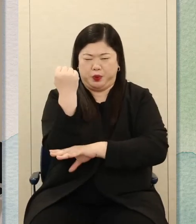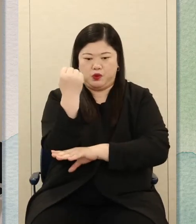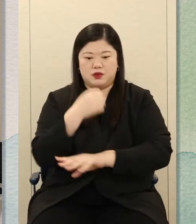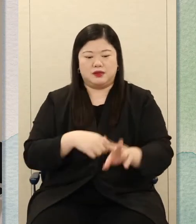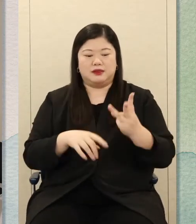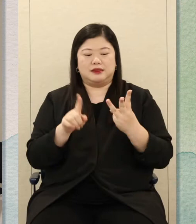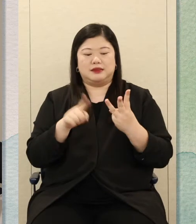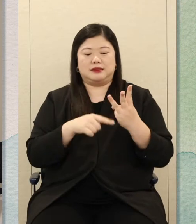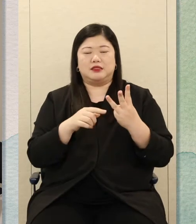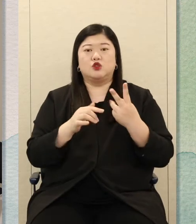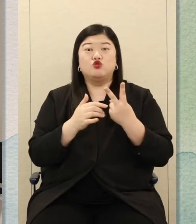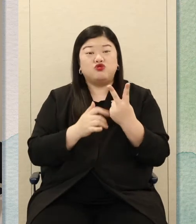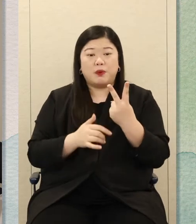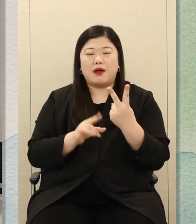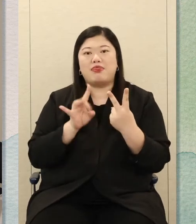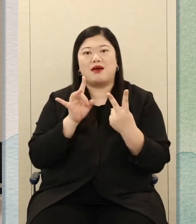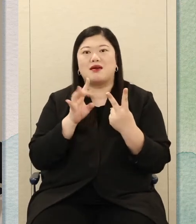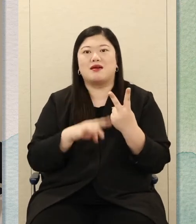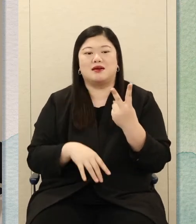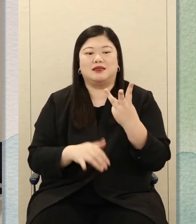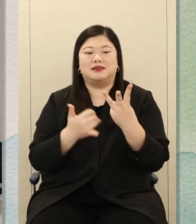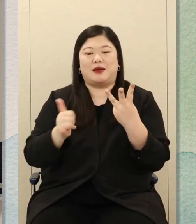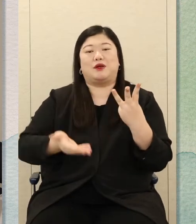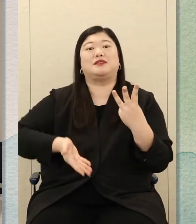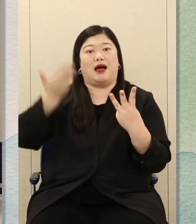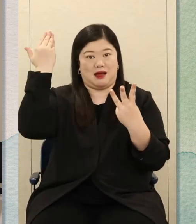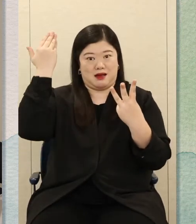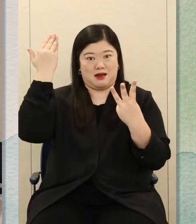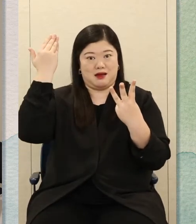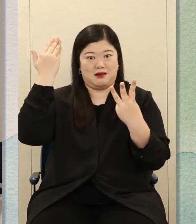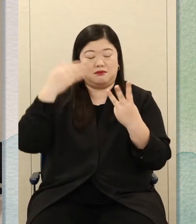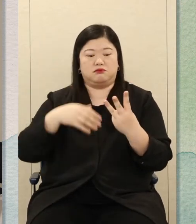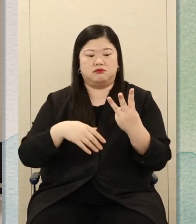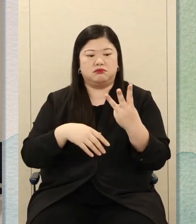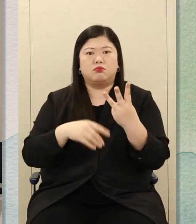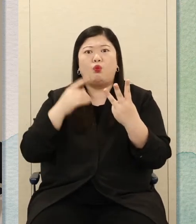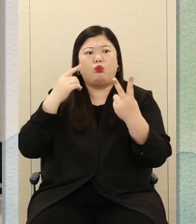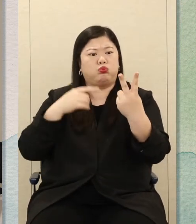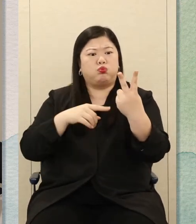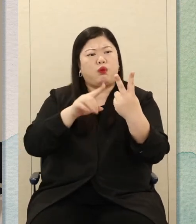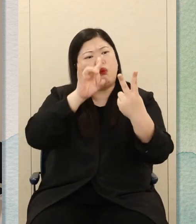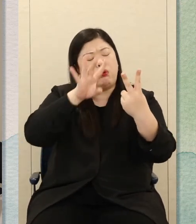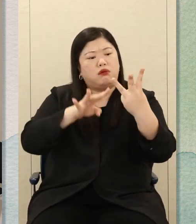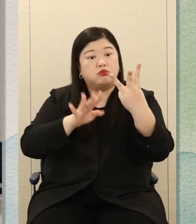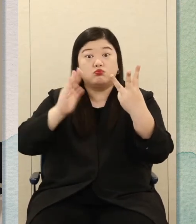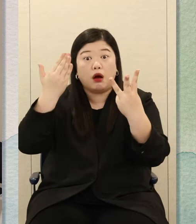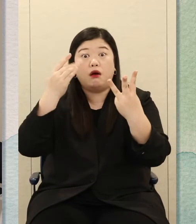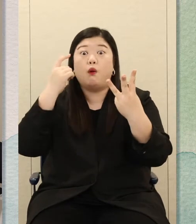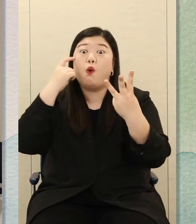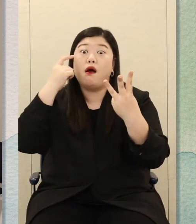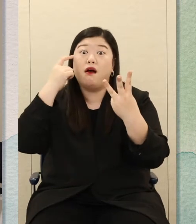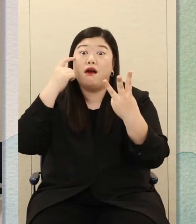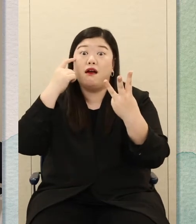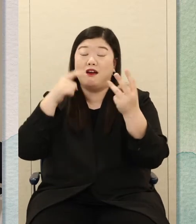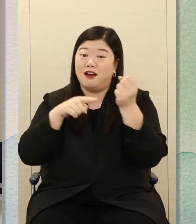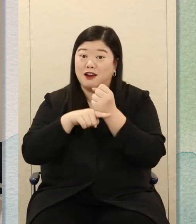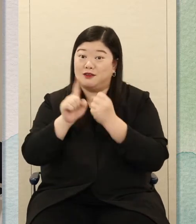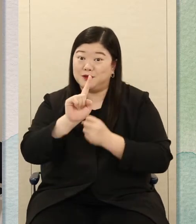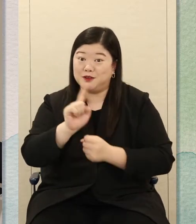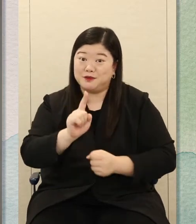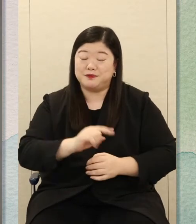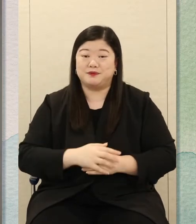필요해요. 2명이면 안 돼요. 3명이 꼭 필요합니다. 왜 그러냐면 제일 중요한 게 어떤